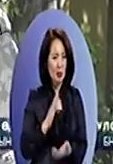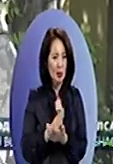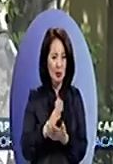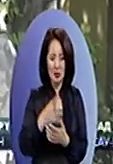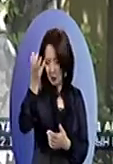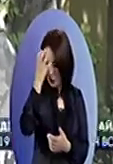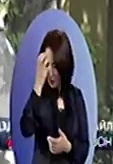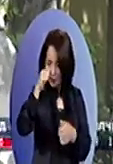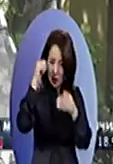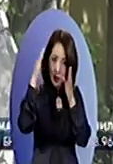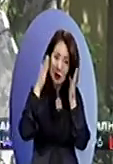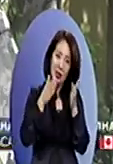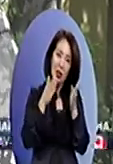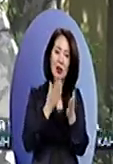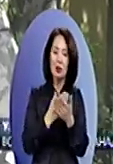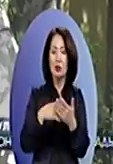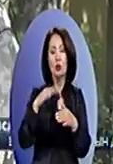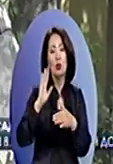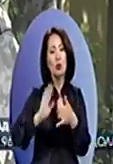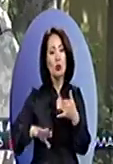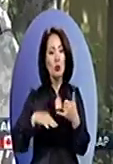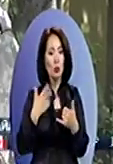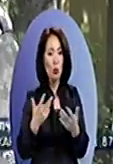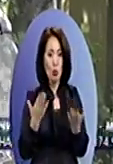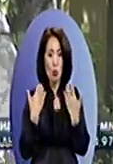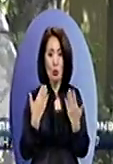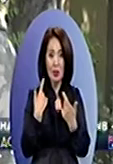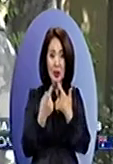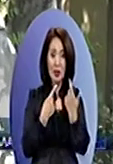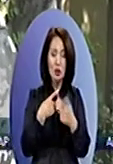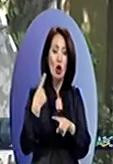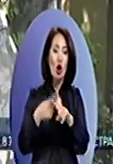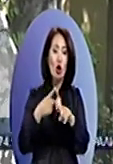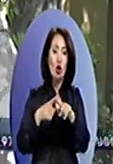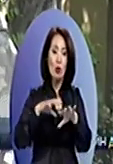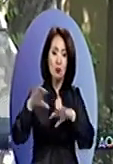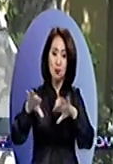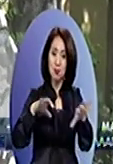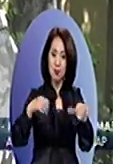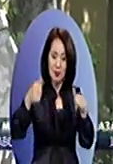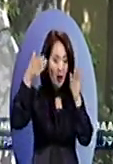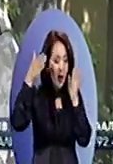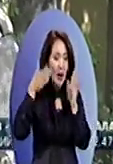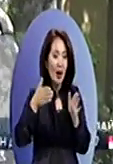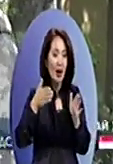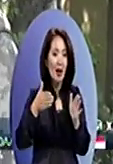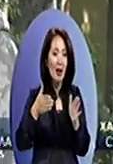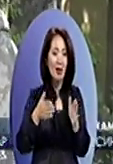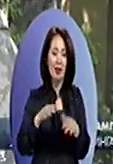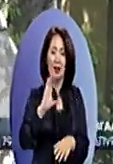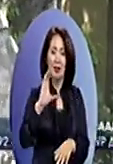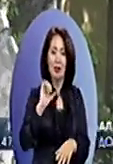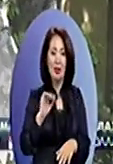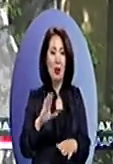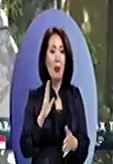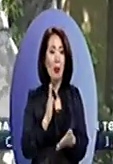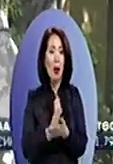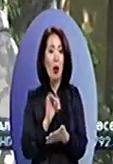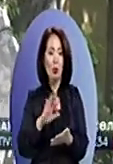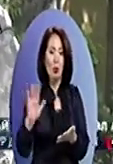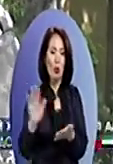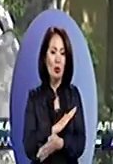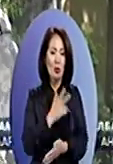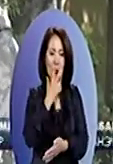засгийн газар ч анхаарч байна. Сүүлийн одоо 3 хуралдаанаар ярьлаа. Бас орон нутгийн нэг анхаараа орон нутгууд сав байдаг юм бол одоо дүүргэж аваа, тийм